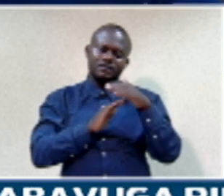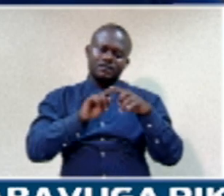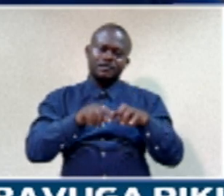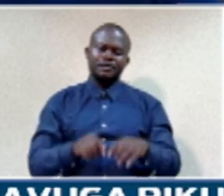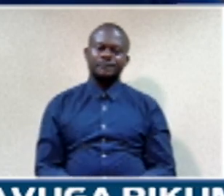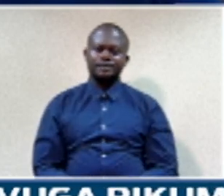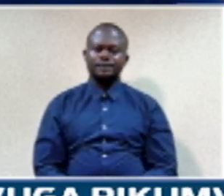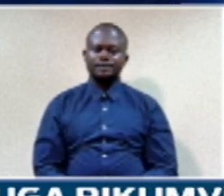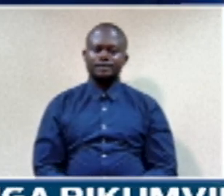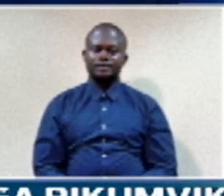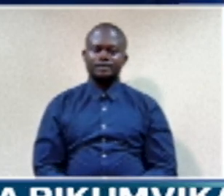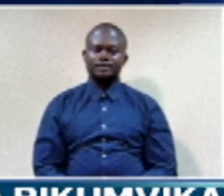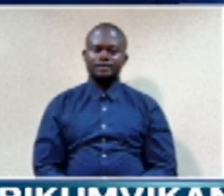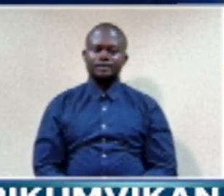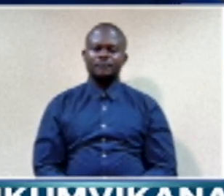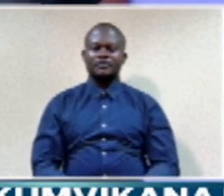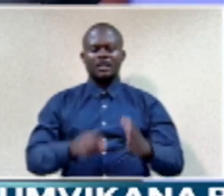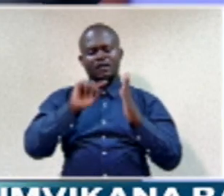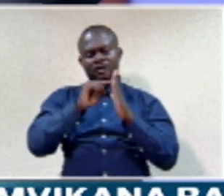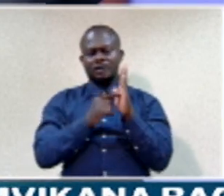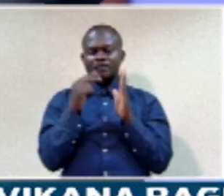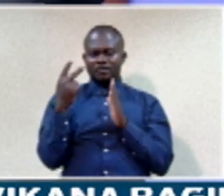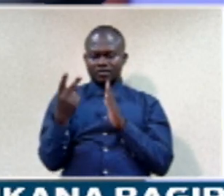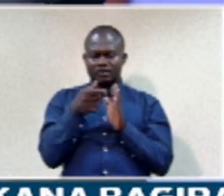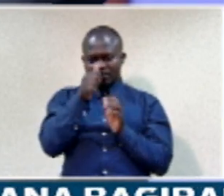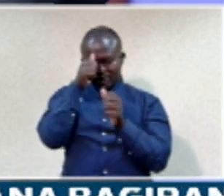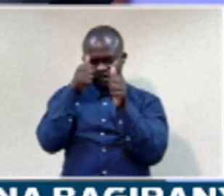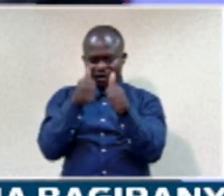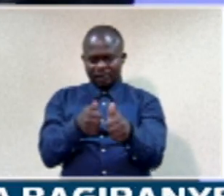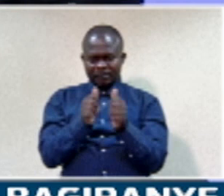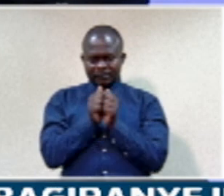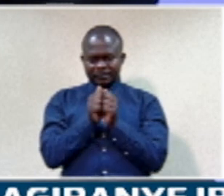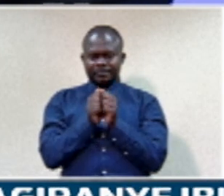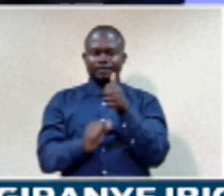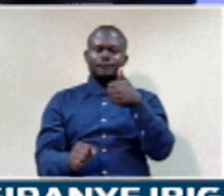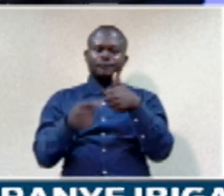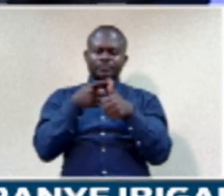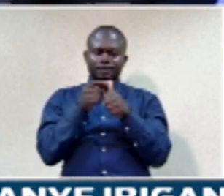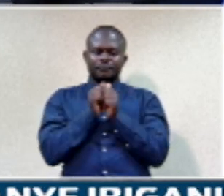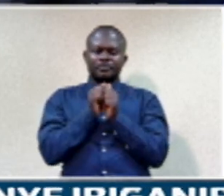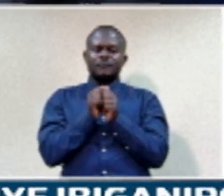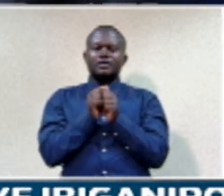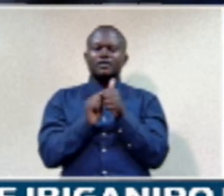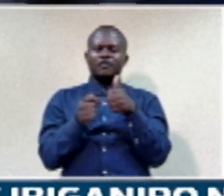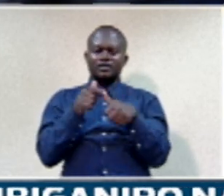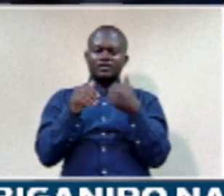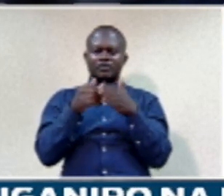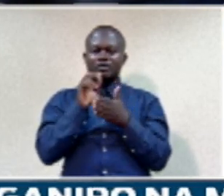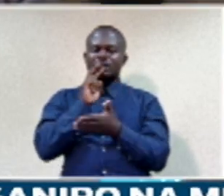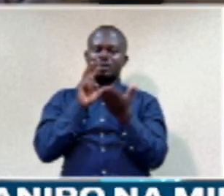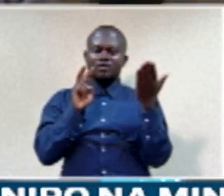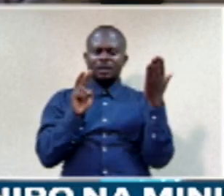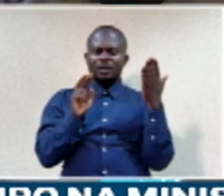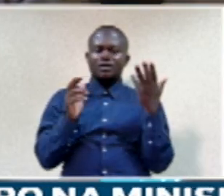zashingiweho? Hari ingingo ebyiri z'ingenzi we yagenderagaho. Icya mbere kwari ukuvuga hari ikijyanye